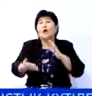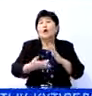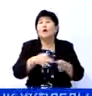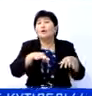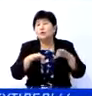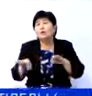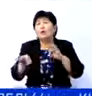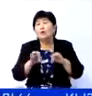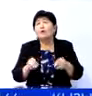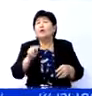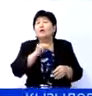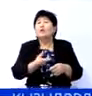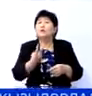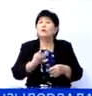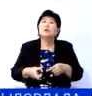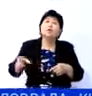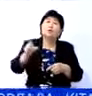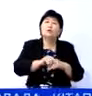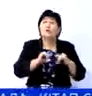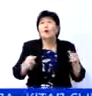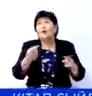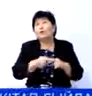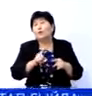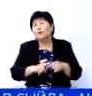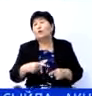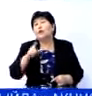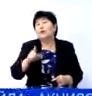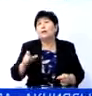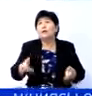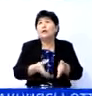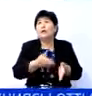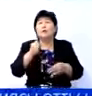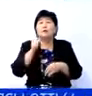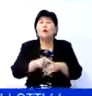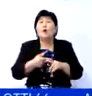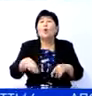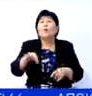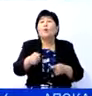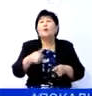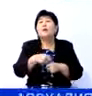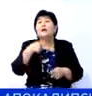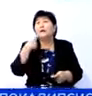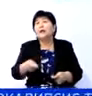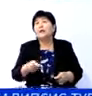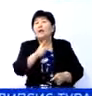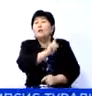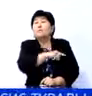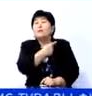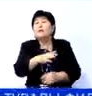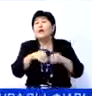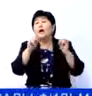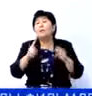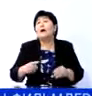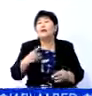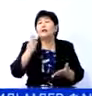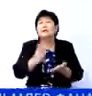баруда. Жүктемесі 2 есе өскен. Бұл ретте мамандар тапшылығы сезілуде. Облыс әкімінің айтуынша, медициналық мамандығы бар